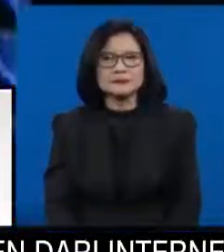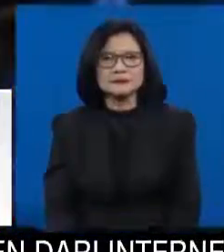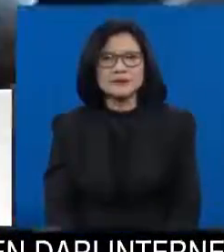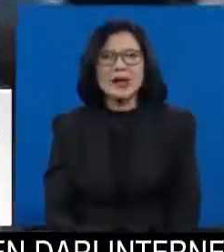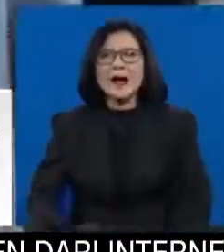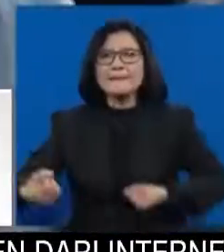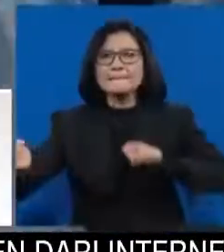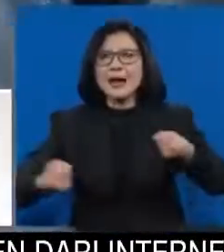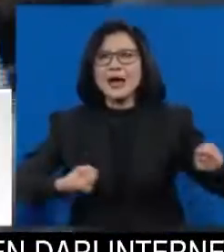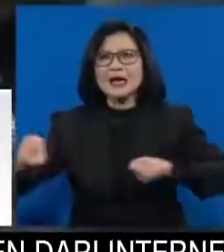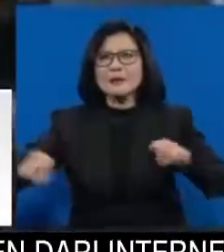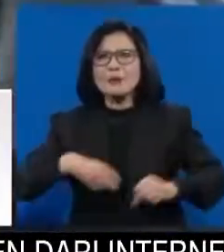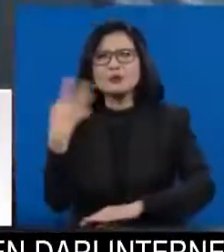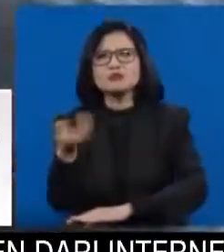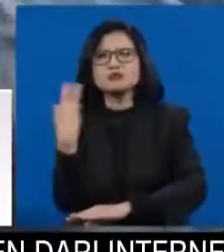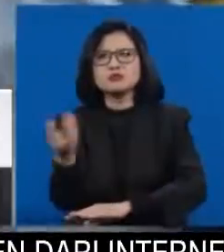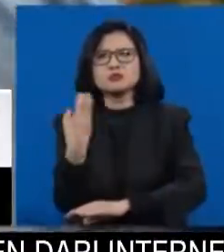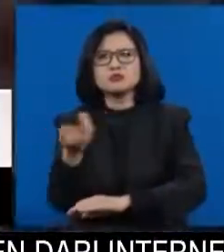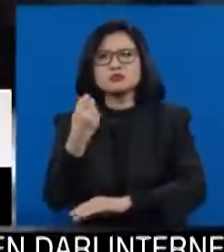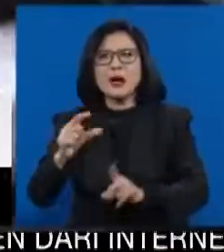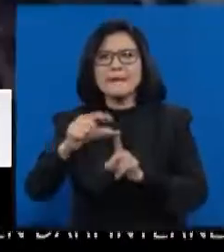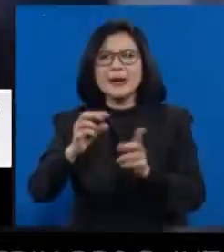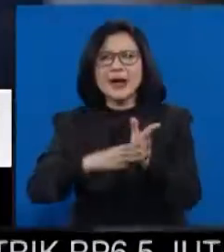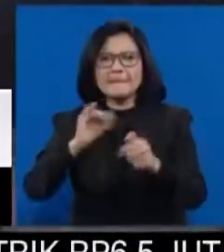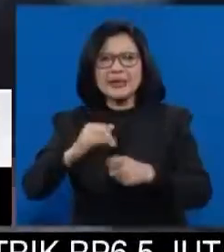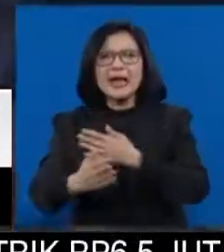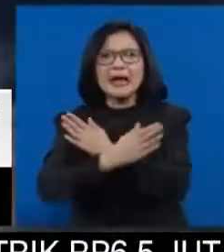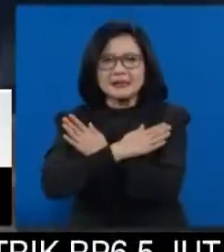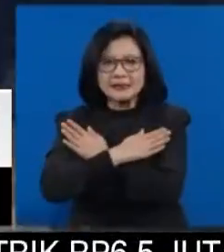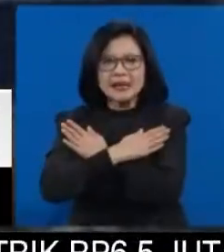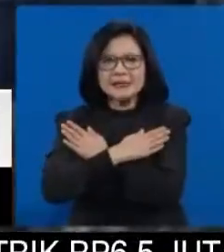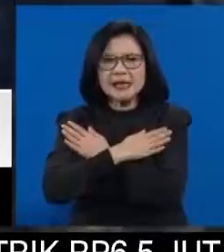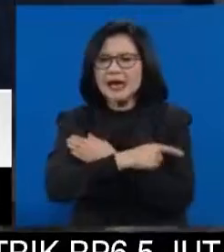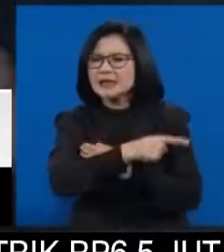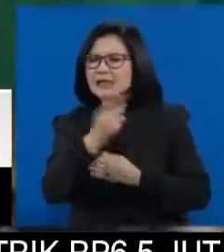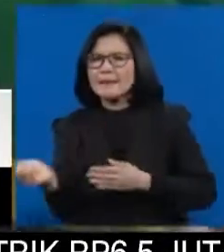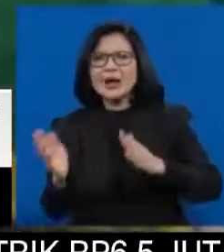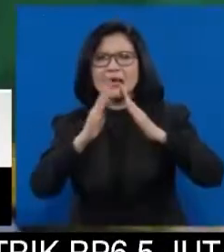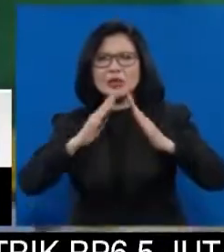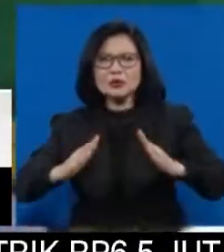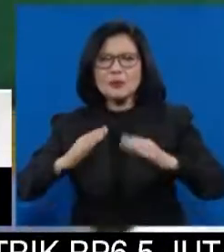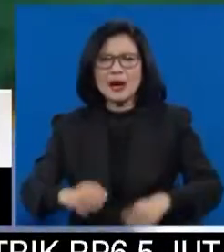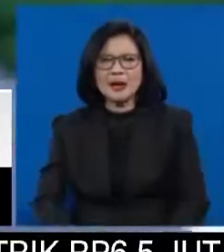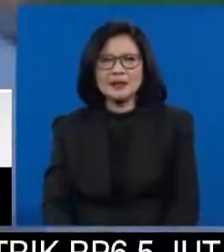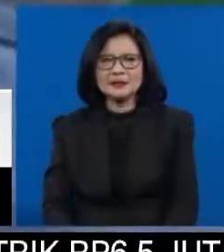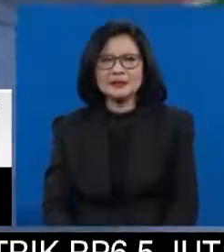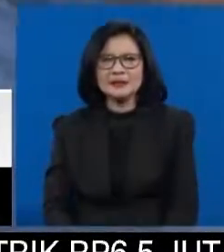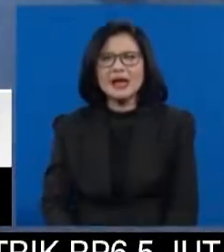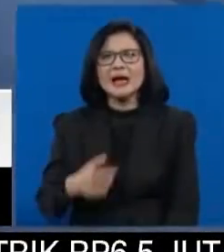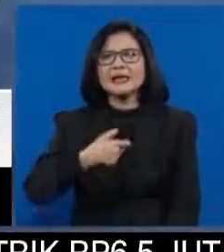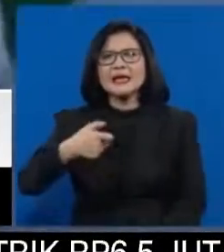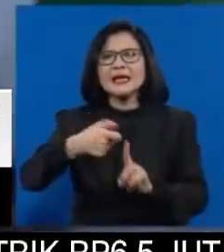Menggunakan mobil ambulans milik Palmera Indonesia, jenazah Ferry Mursyedan Baldan tiba di rumah duka di Jalan Anggrek Cendrawasih,